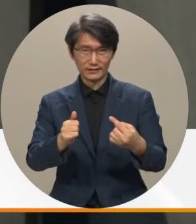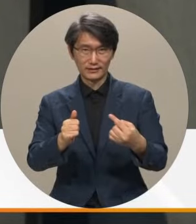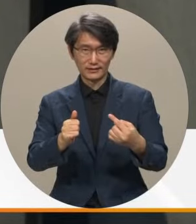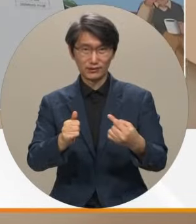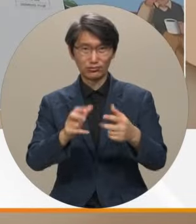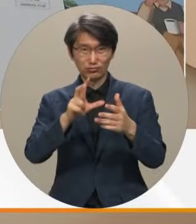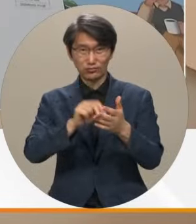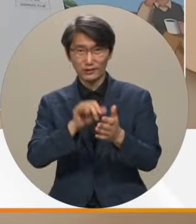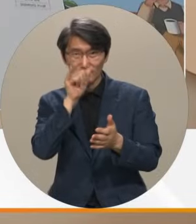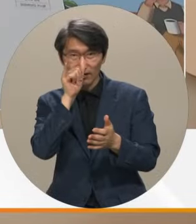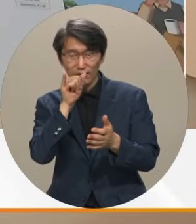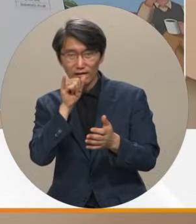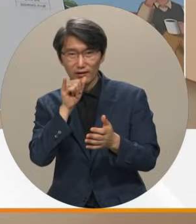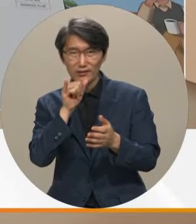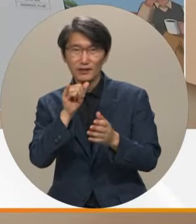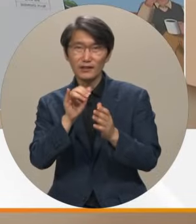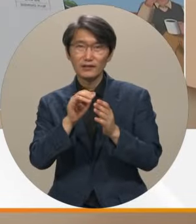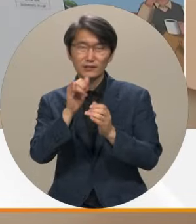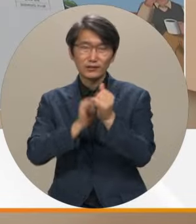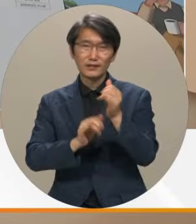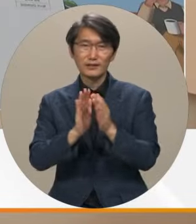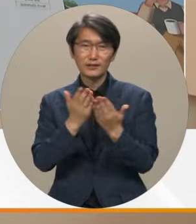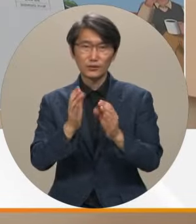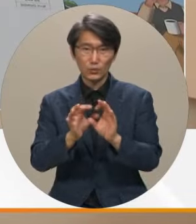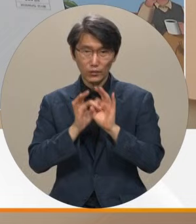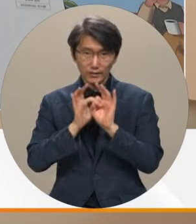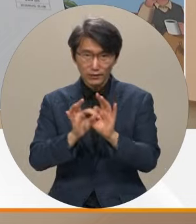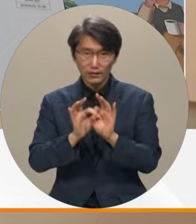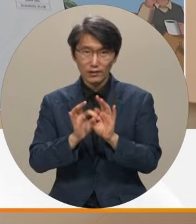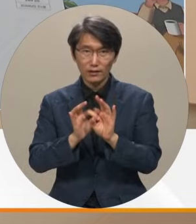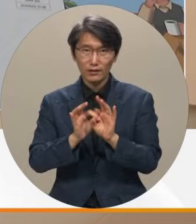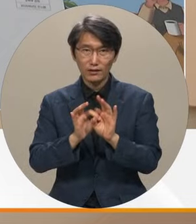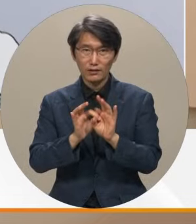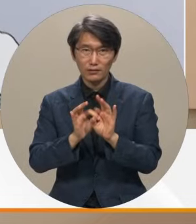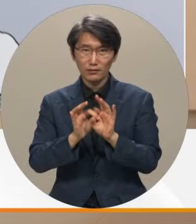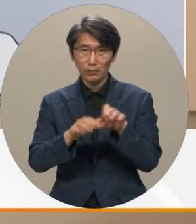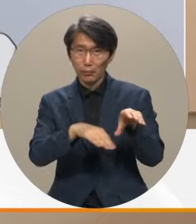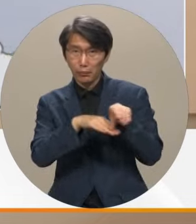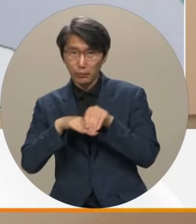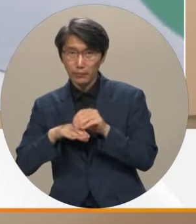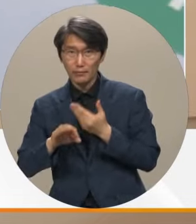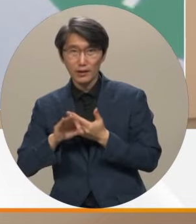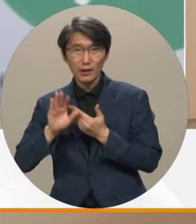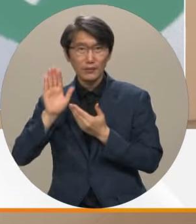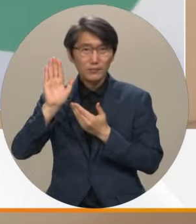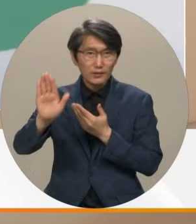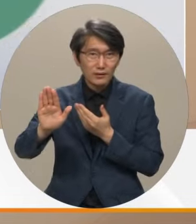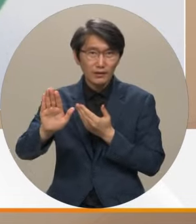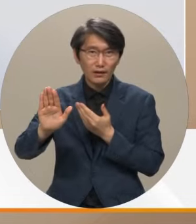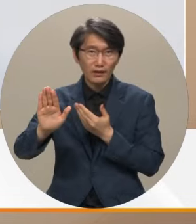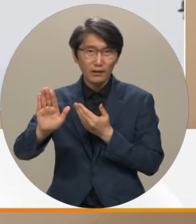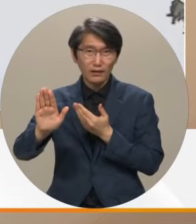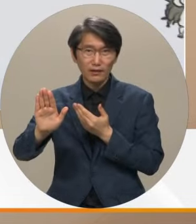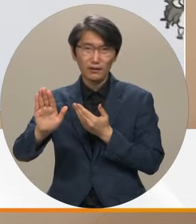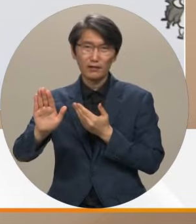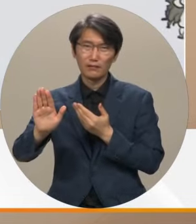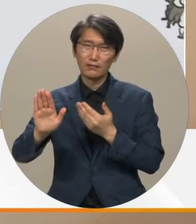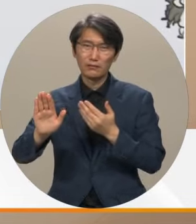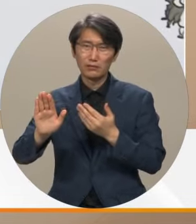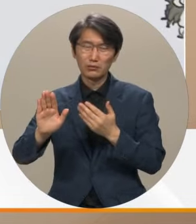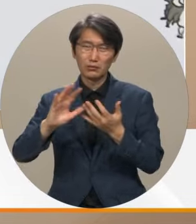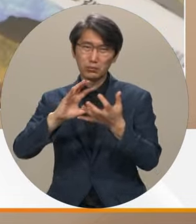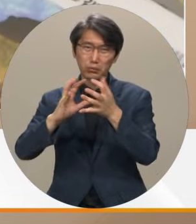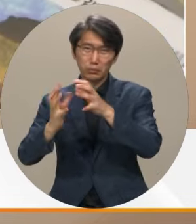하고요. 이것이 이 역사 교과서를 통해서 교육 현장에 들어오면 우리 미래가 과연 어떻게 될 것인가 너무 많은 걱정을 하고